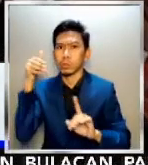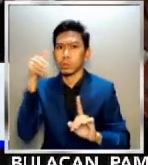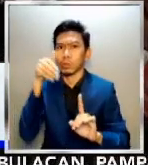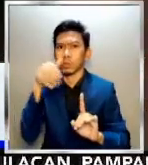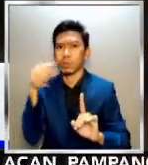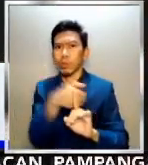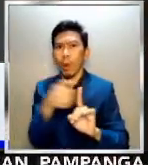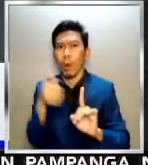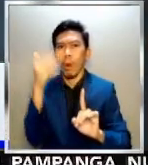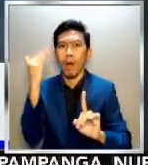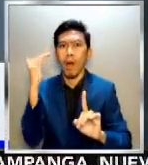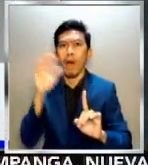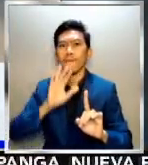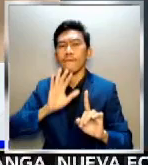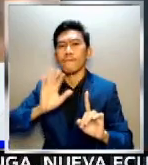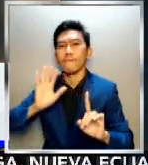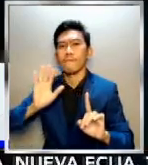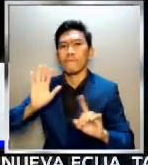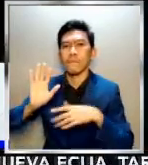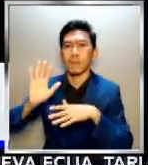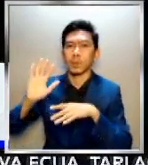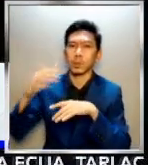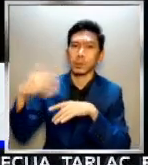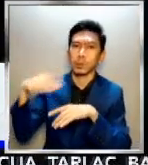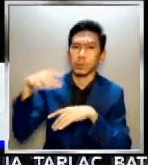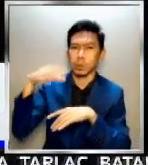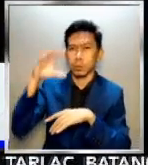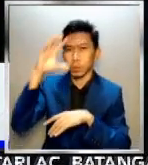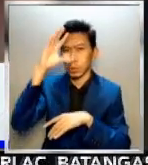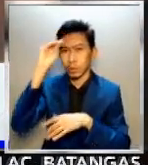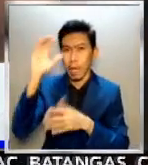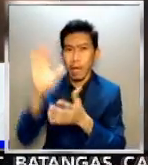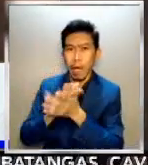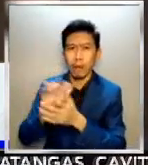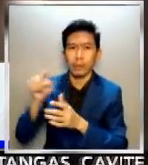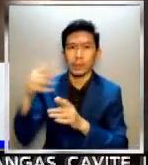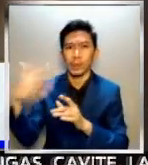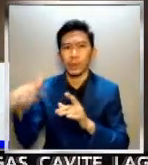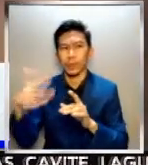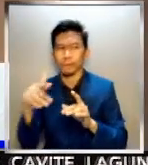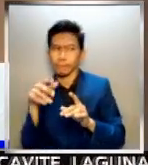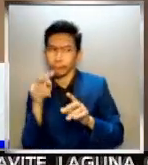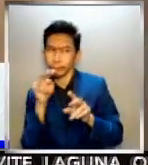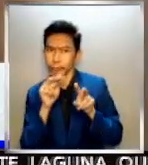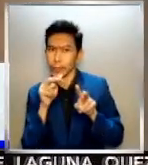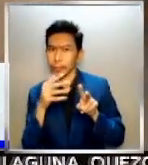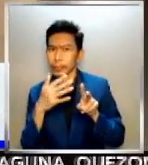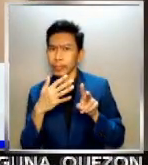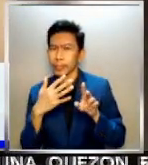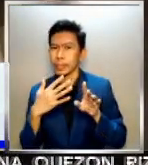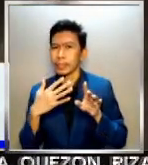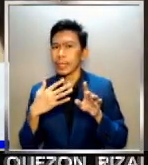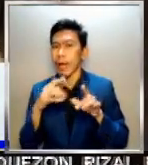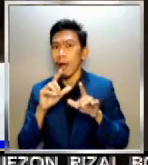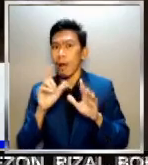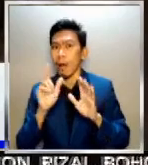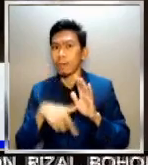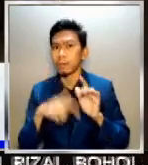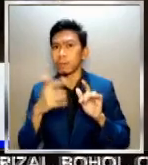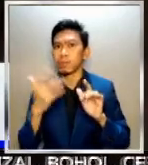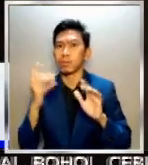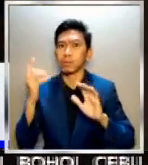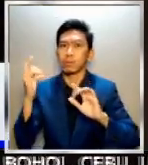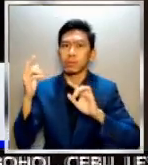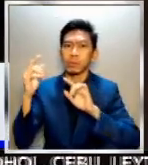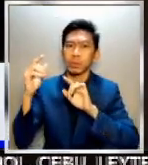ang ikinikilos at pakikitungo kay Rose ng lalaking amo. Hanggang noong isang linggo, habang nasa bakasyon sa Riyadh ang among